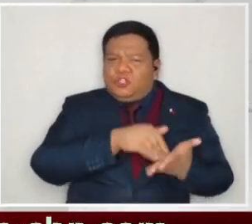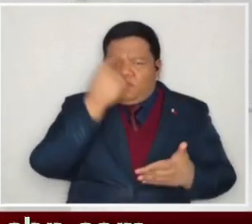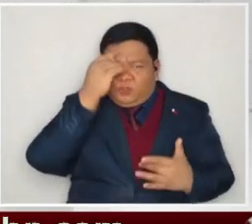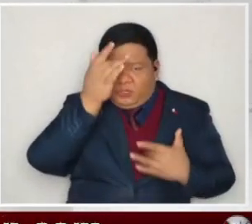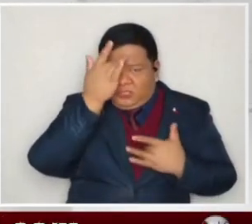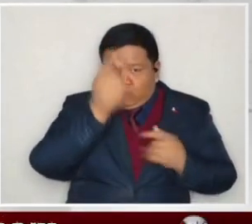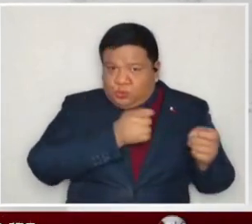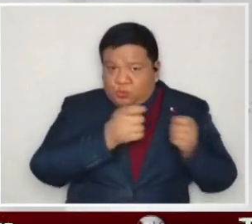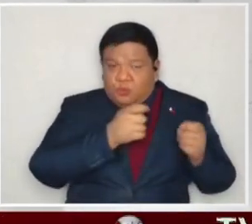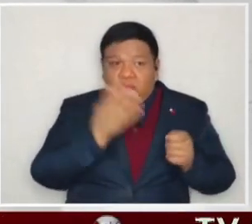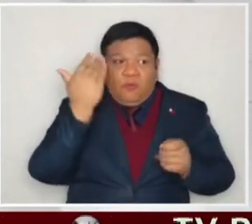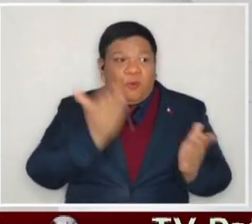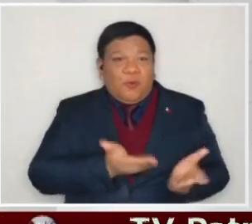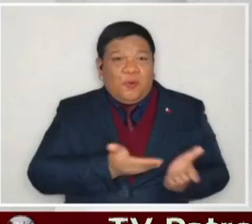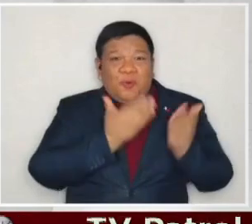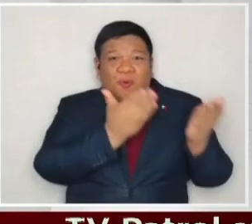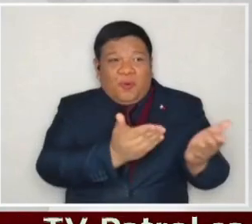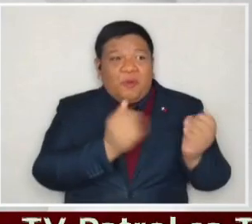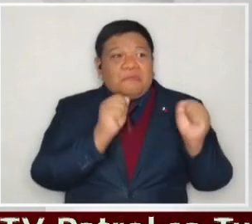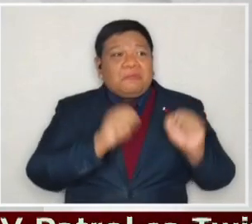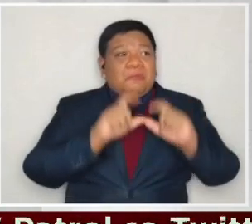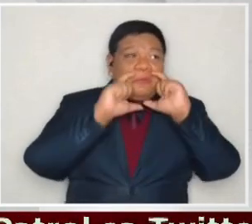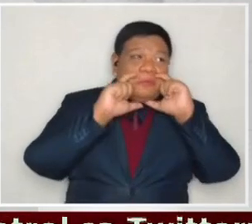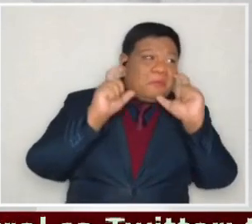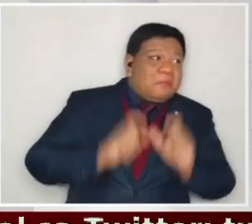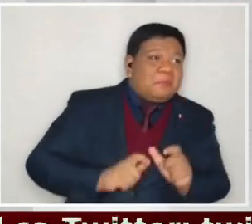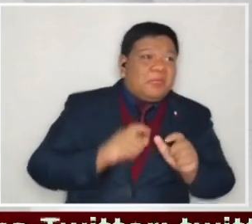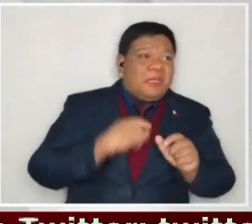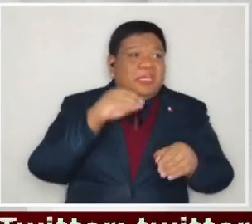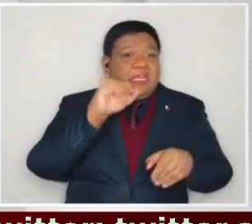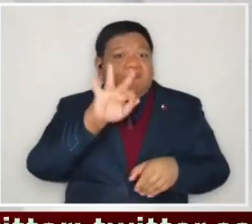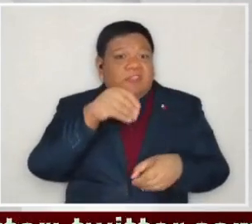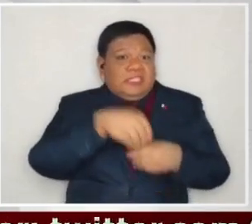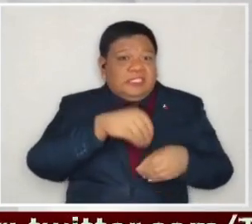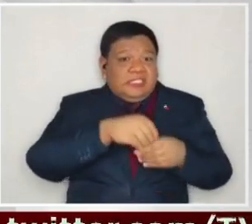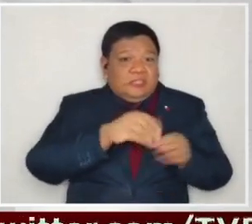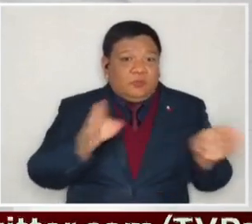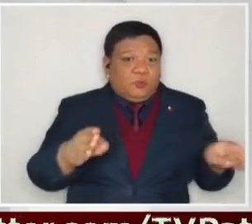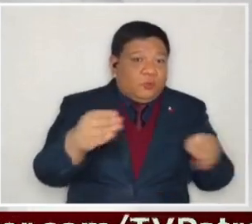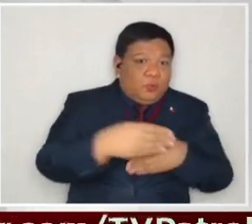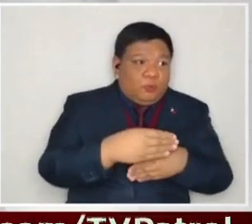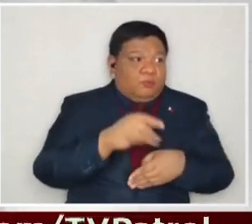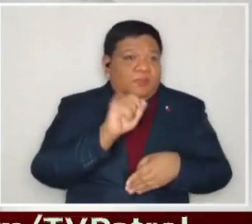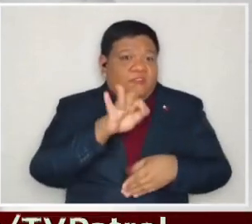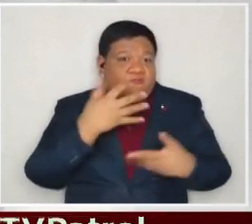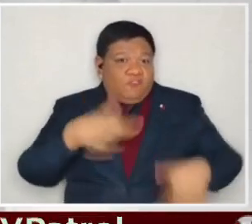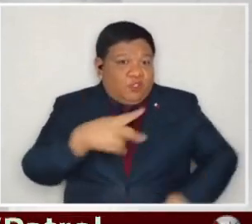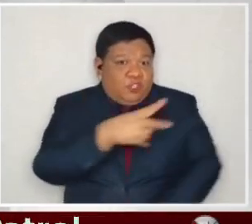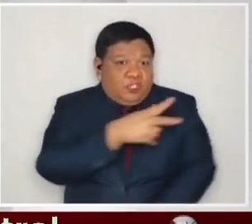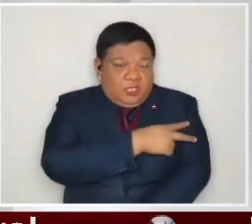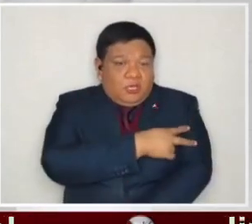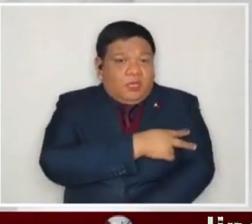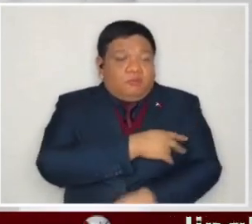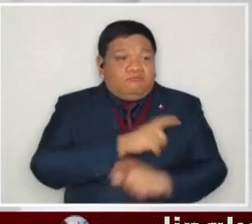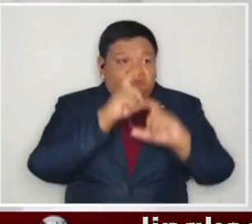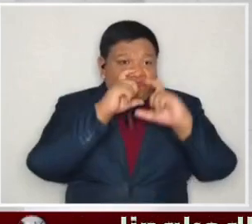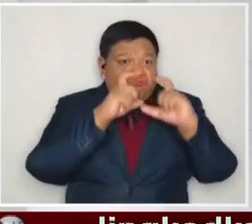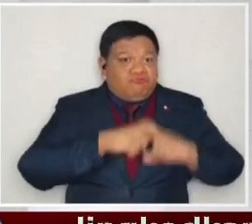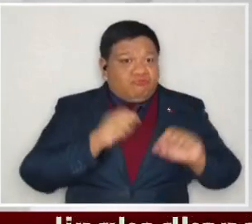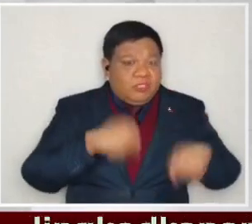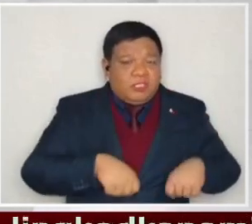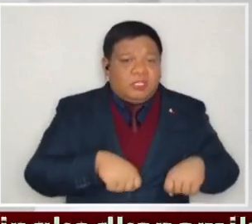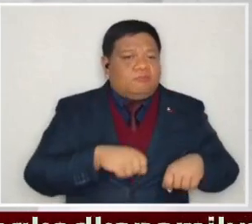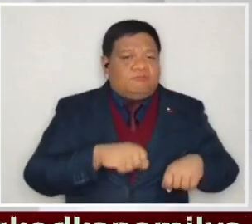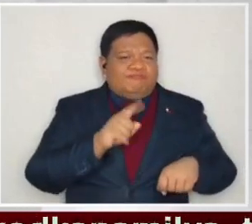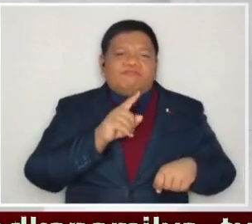rekomendasyon noong Mayo na maaari nang di magsuot ng face mask ang fully vaccinated Americans, lalo na sa mga lugar na mataas ang